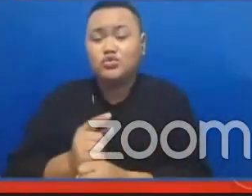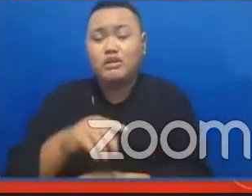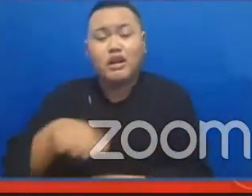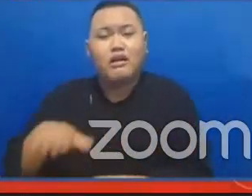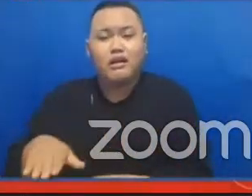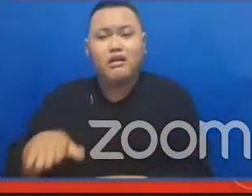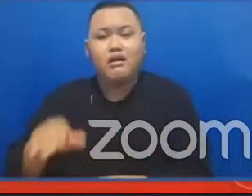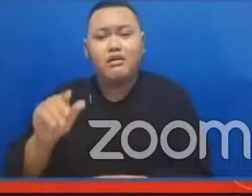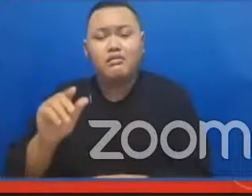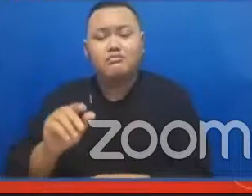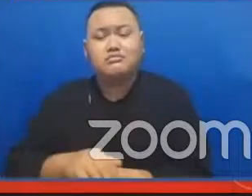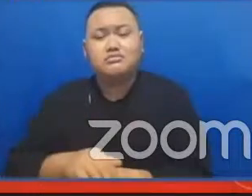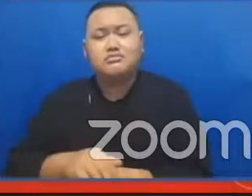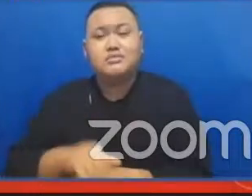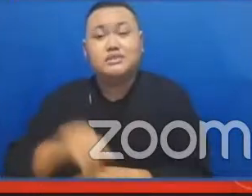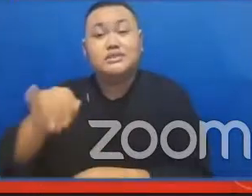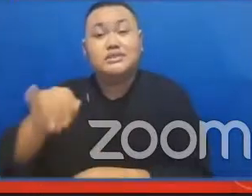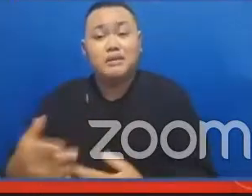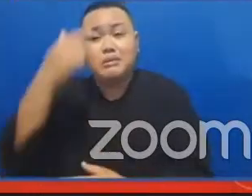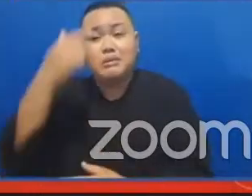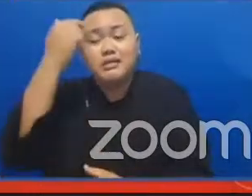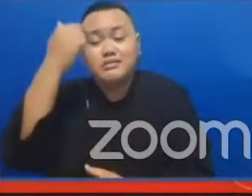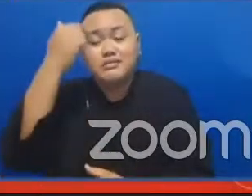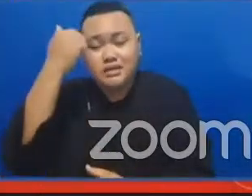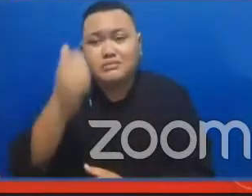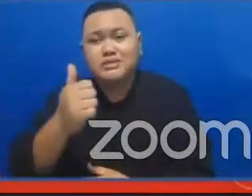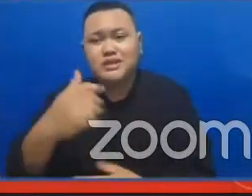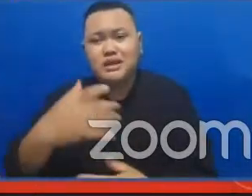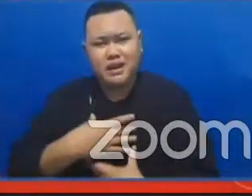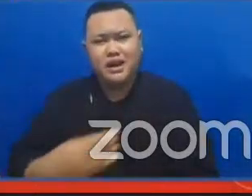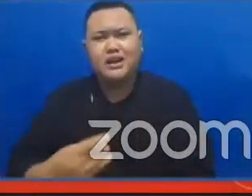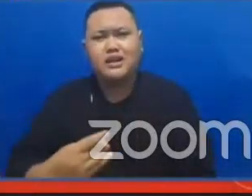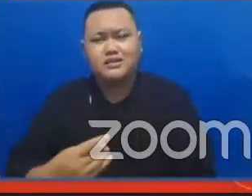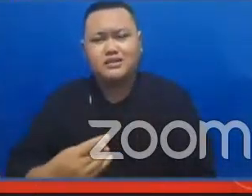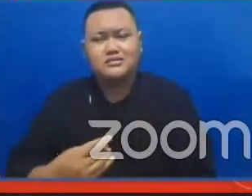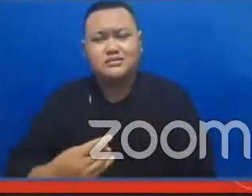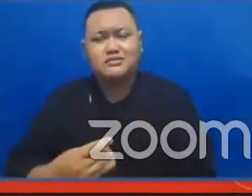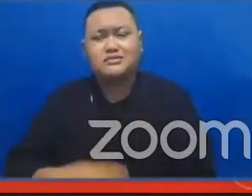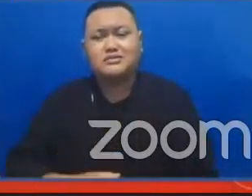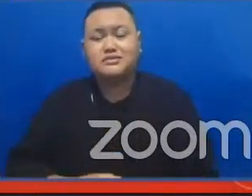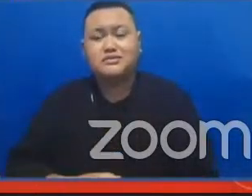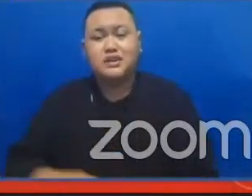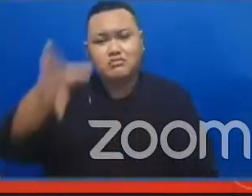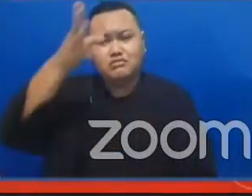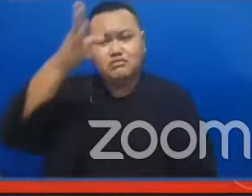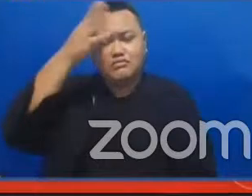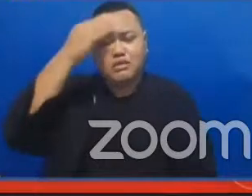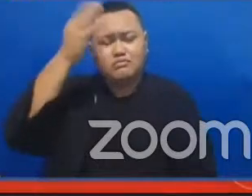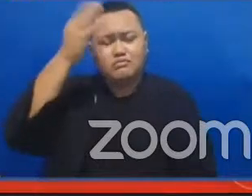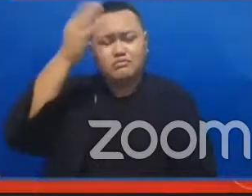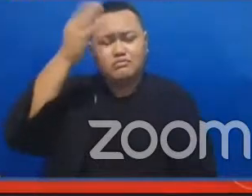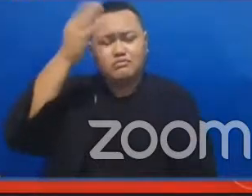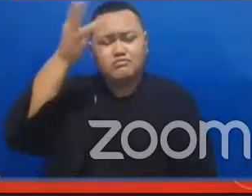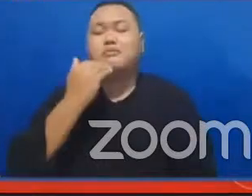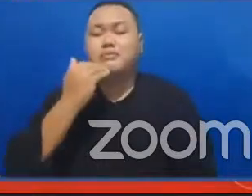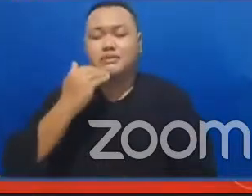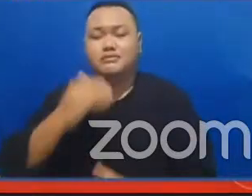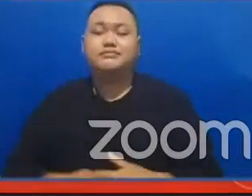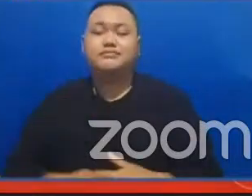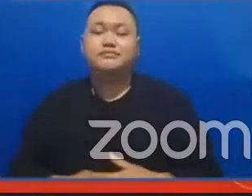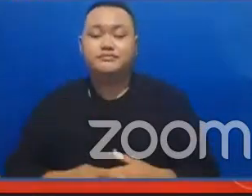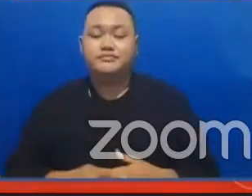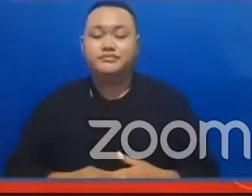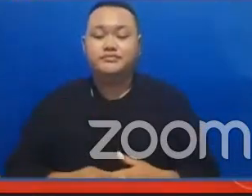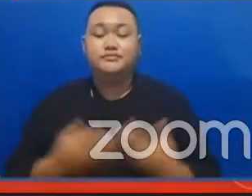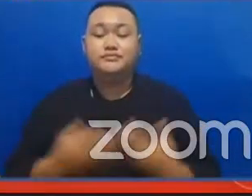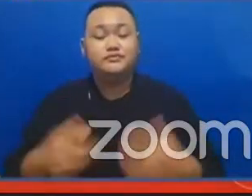peserta didik agar lebih menarik, interaktif, dan lebih mudah dipahami. Demikianlah Bapak dan Ibu,